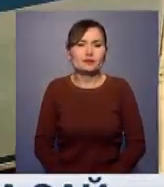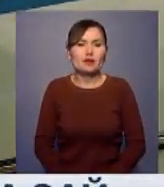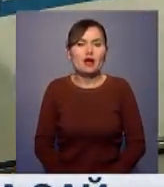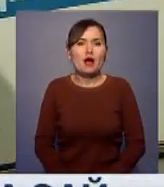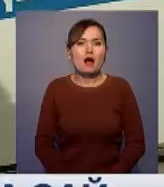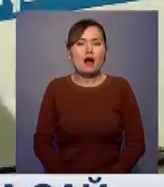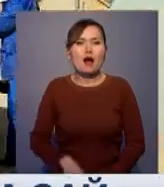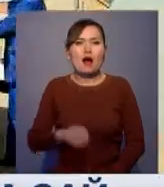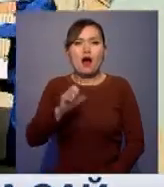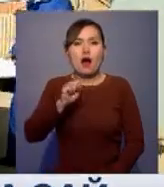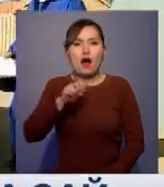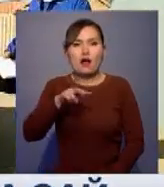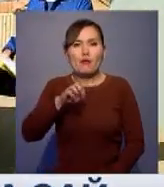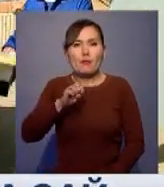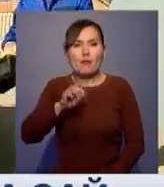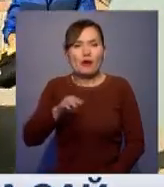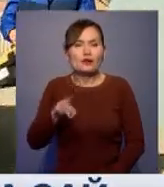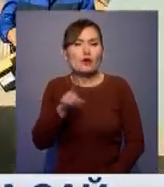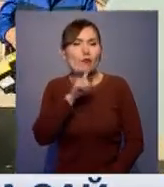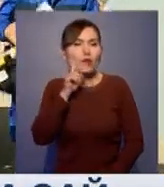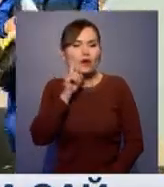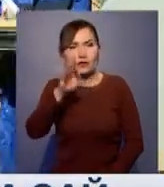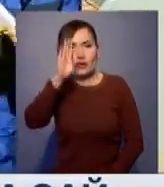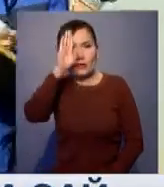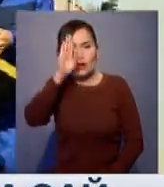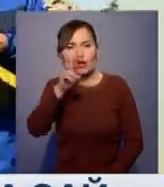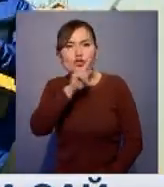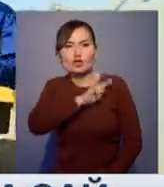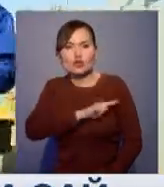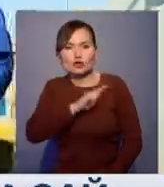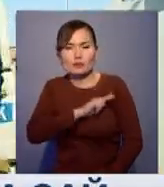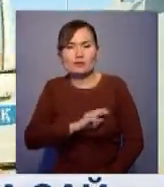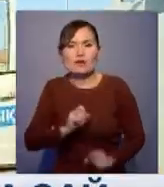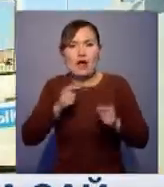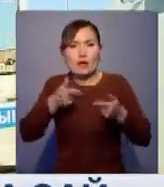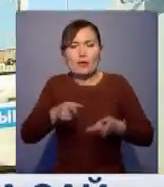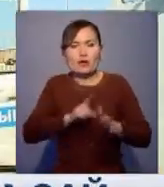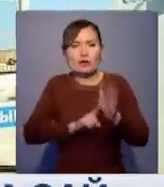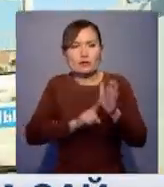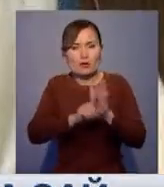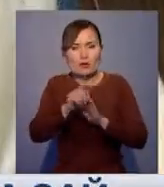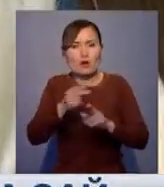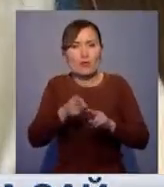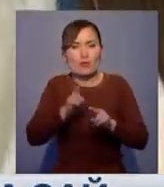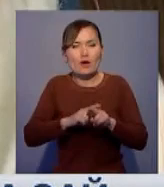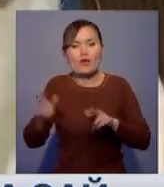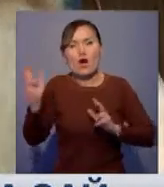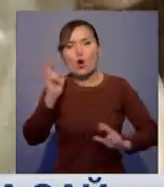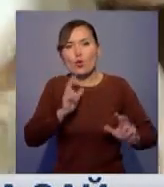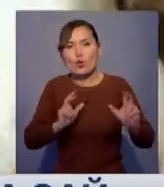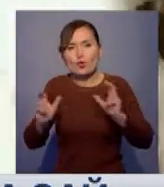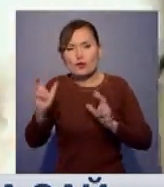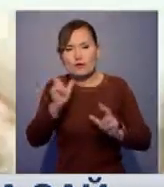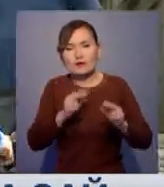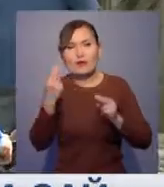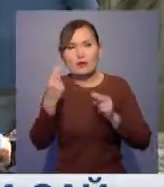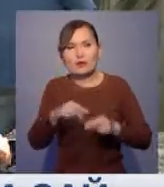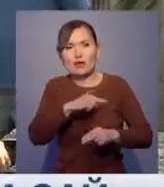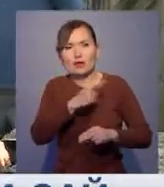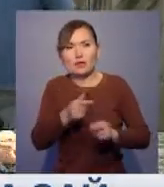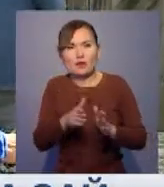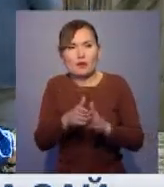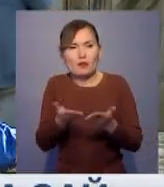Алмат Болатов еңбек жолын енді ғана бастаған жастардың бірі. Малдәрігері мамандығын меңгерген жас оқу бітірген бойда арпасын туған ауылына